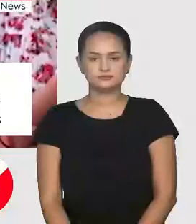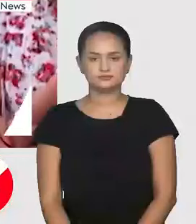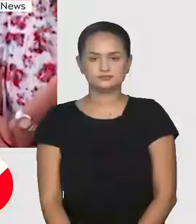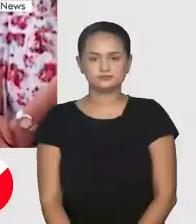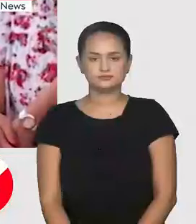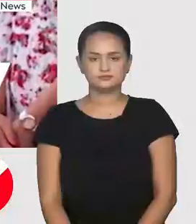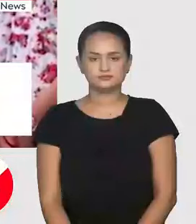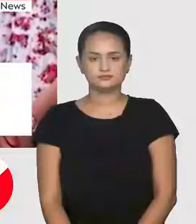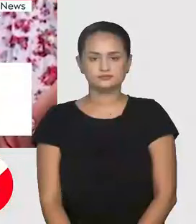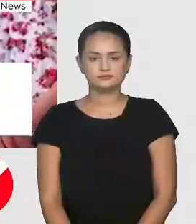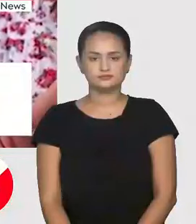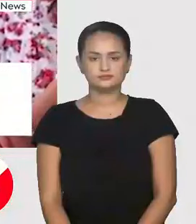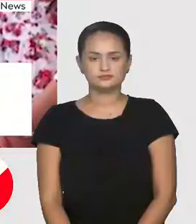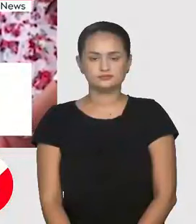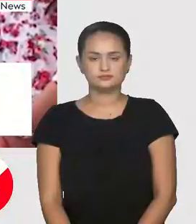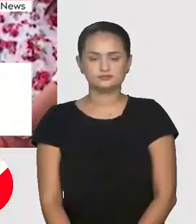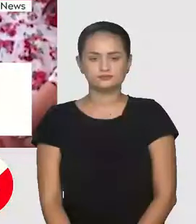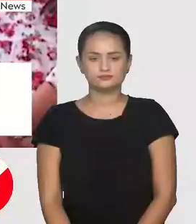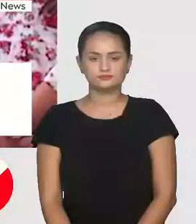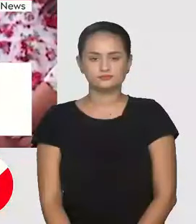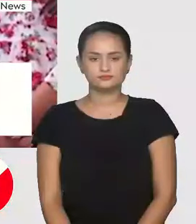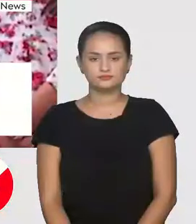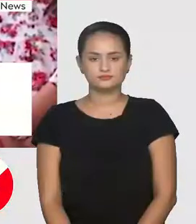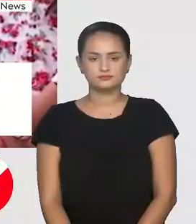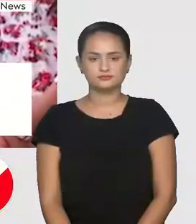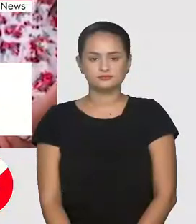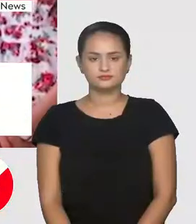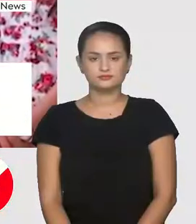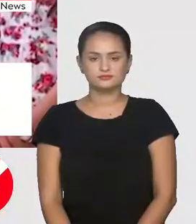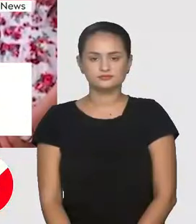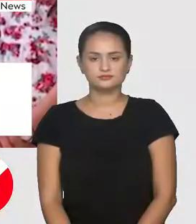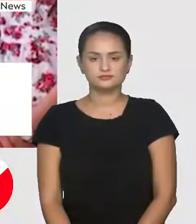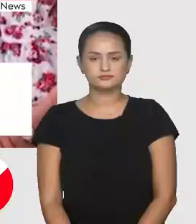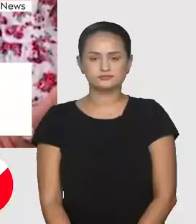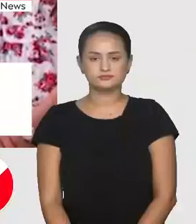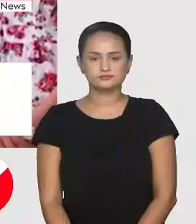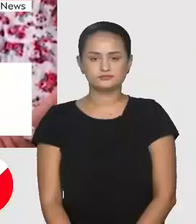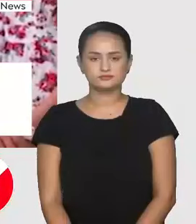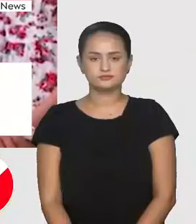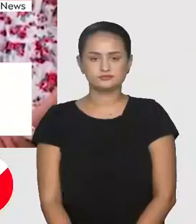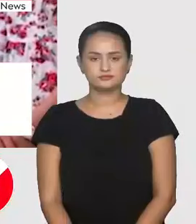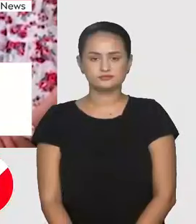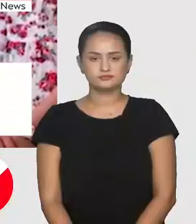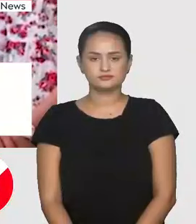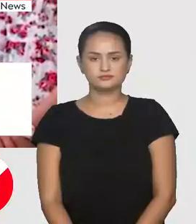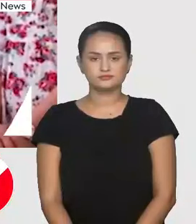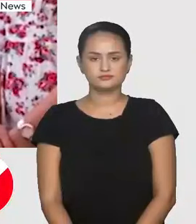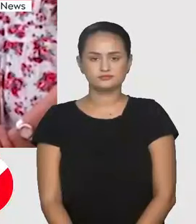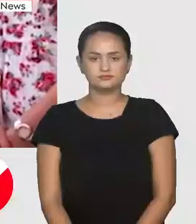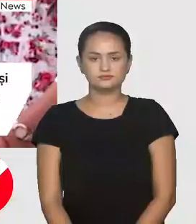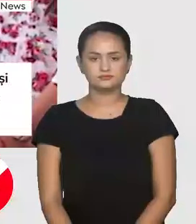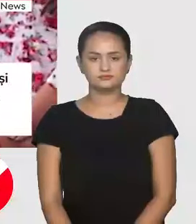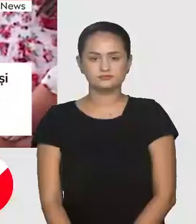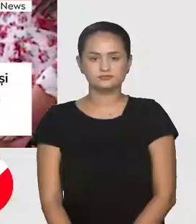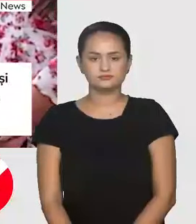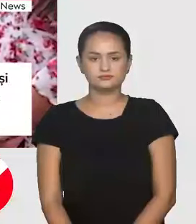Știm de asemenea că preferă Vuitton, creatorul casei de modă îi face ținutele pe măsură, iar ea le trimite sistematic